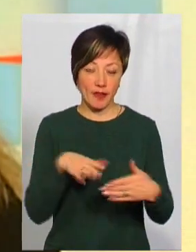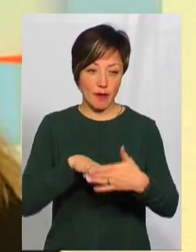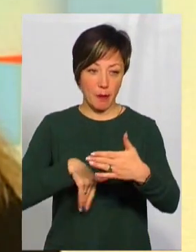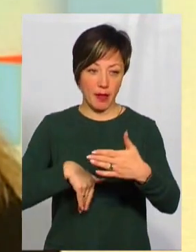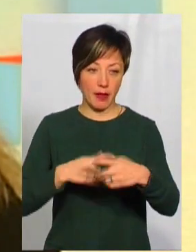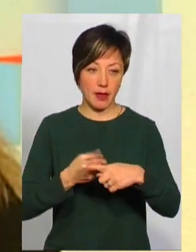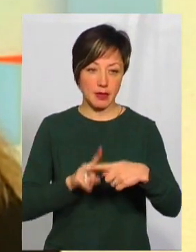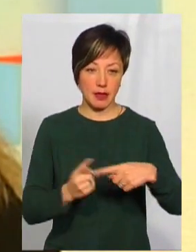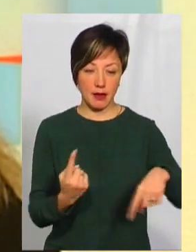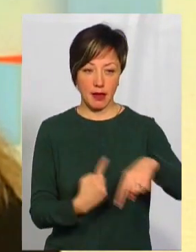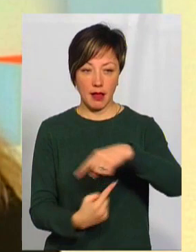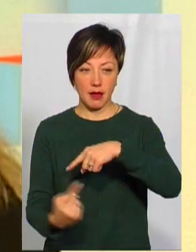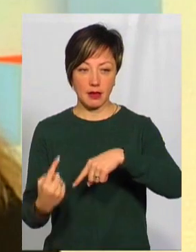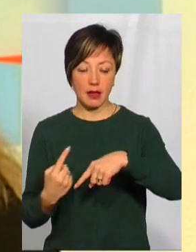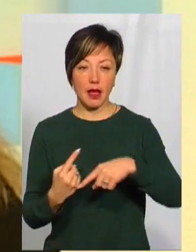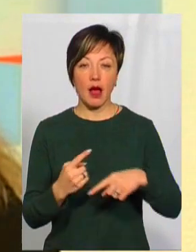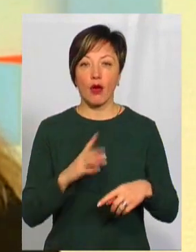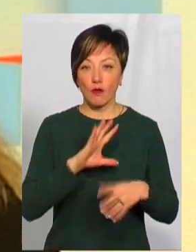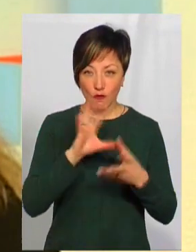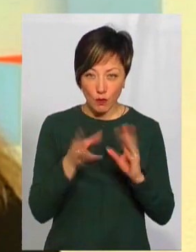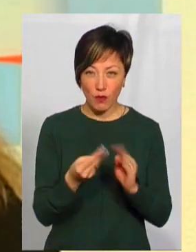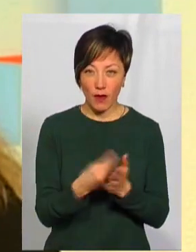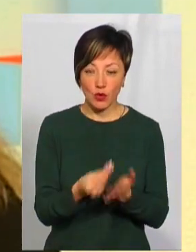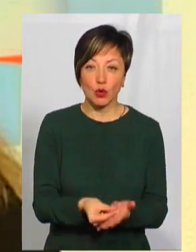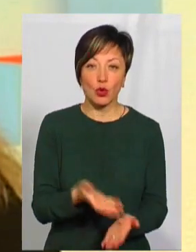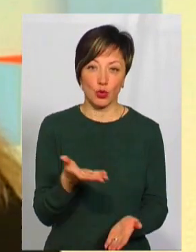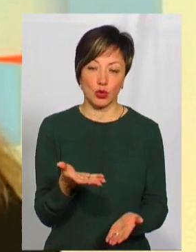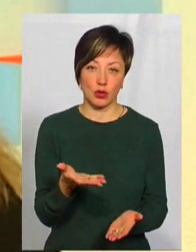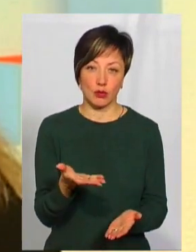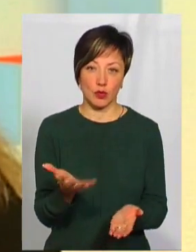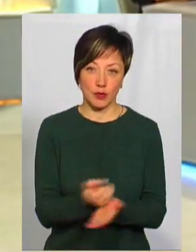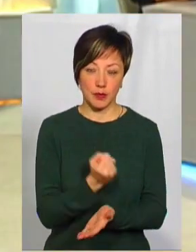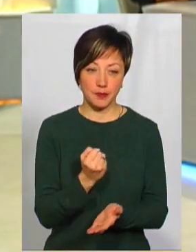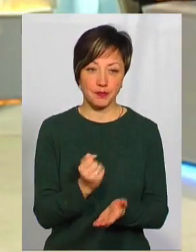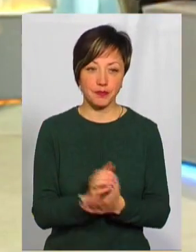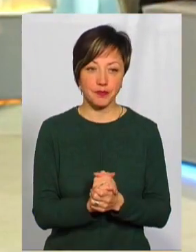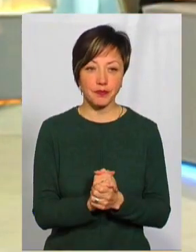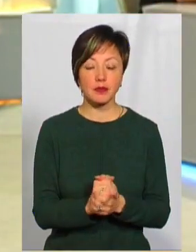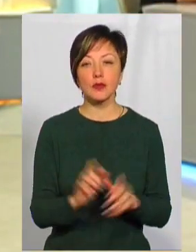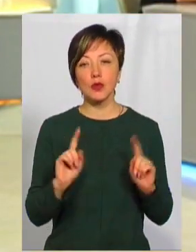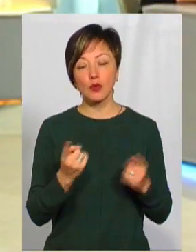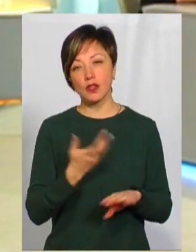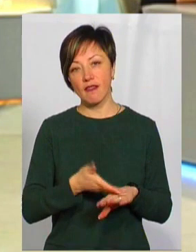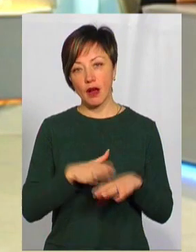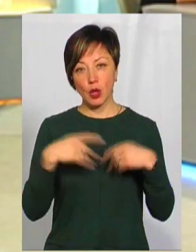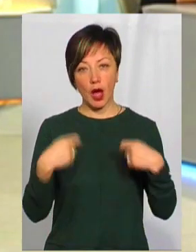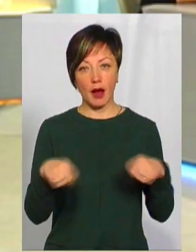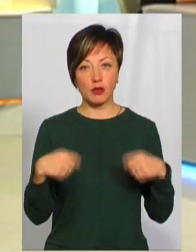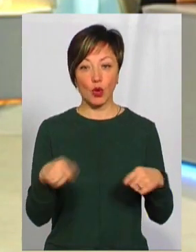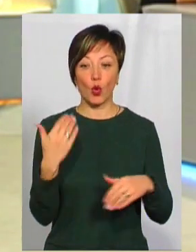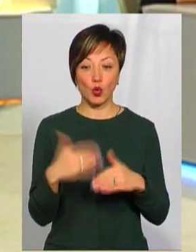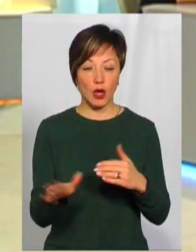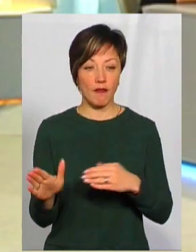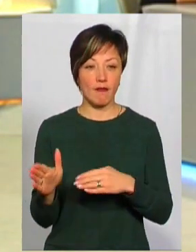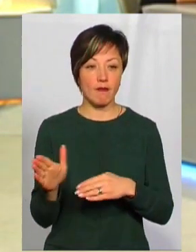цієї ланки, тому що наша продукція в собівартості дорожча. Саме і в нас дуже важко зараз реалізувати